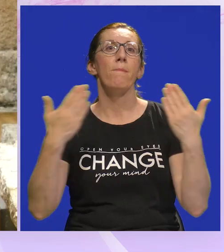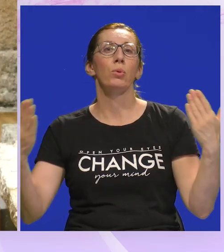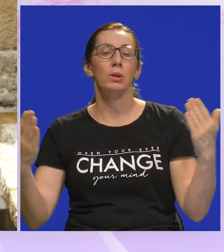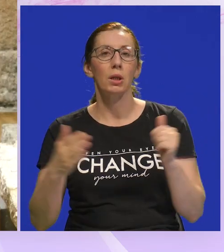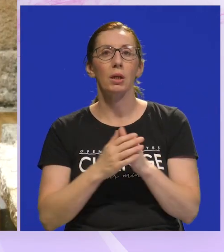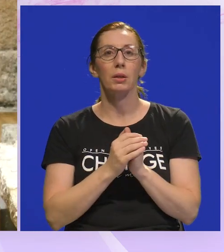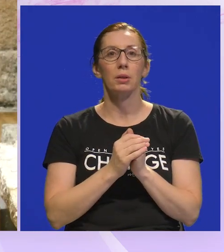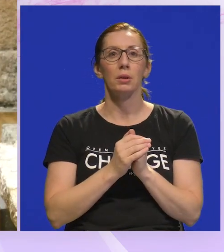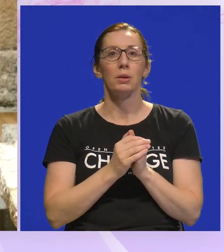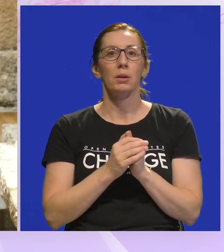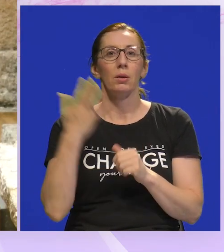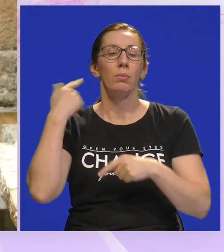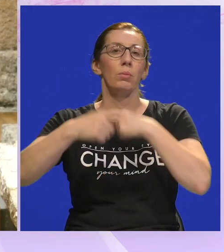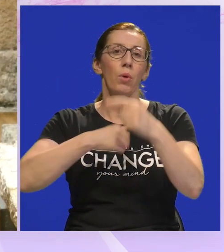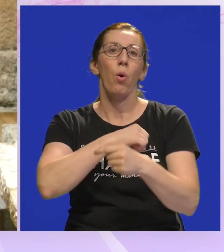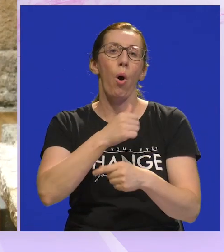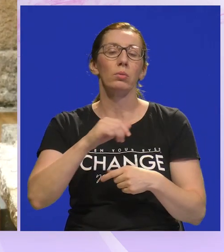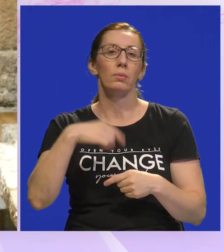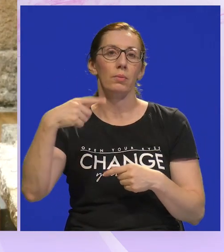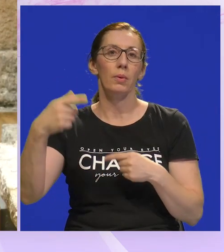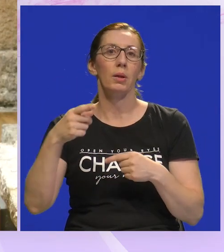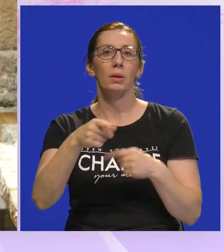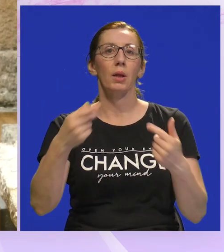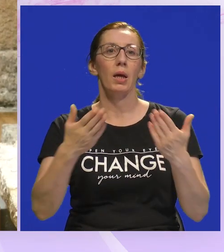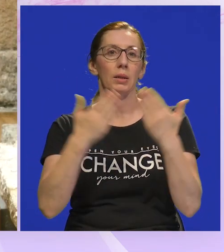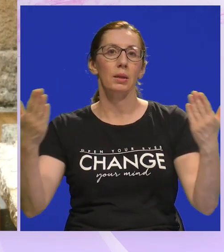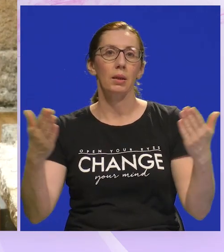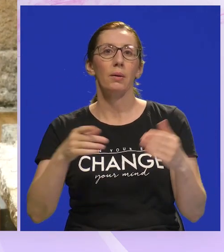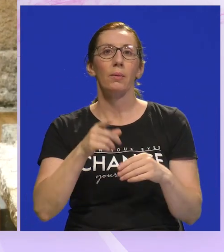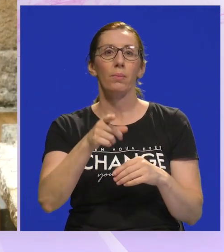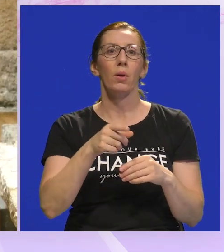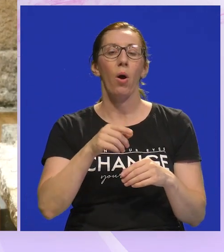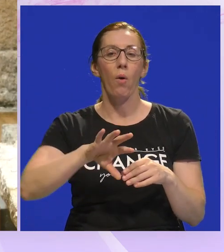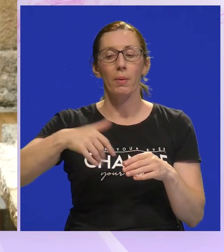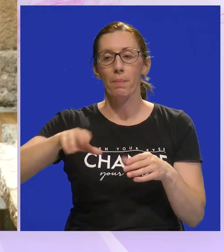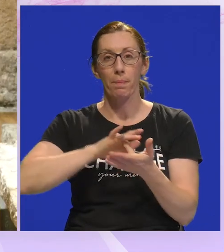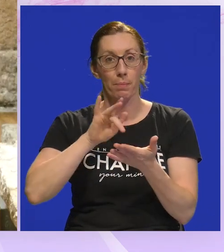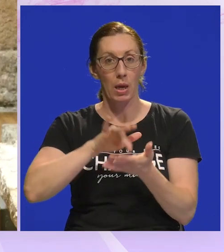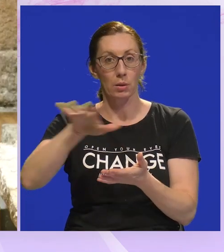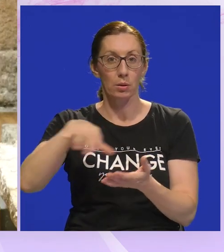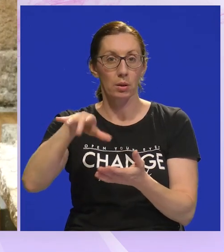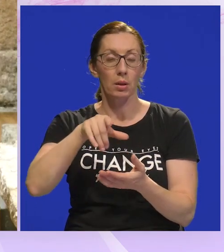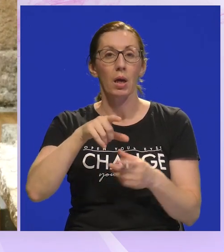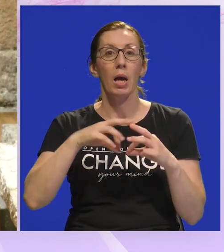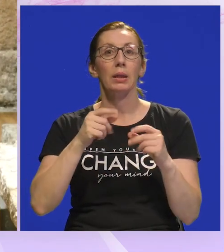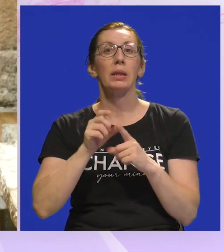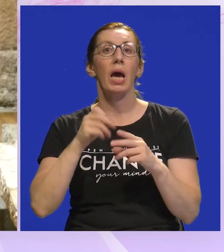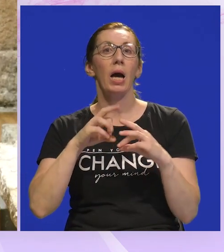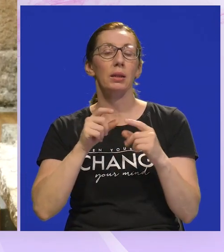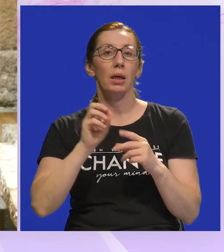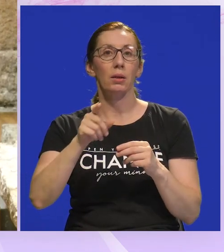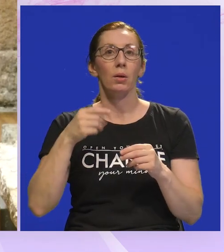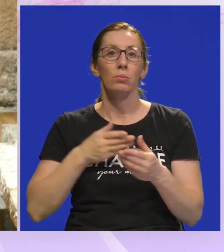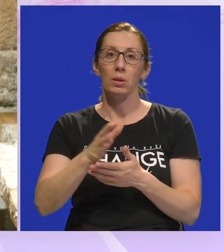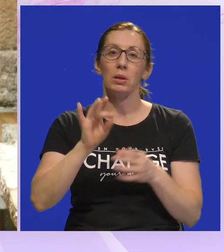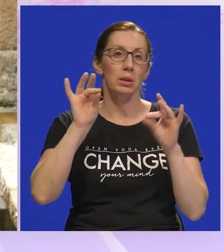dugi niz godina i smatramo da je to jedna atraktivna izložba koja će pogotovo u ovim prostorima Galerije Amfiteatar, kroz koje znamo